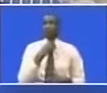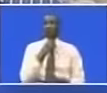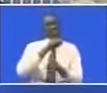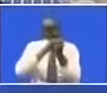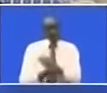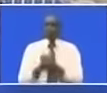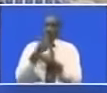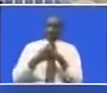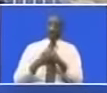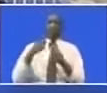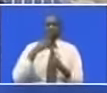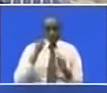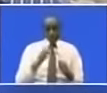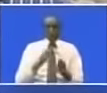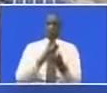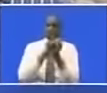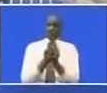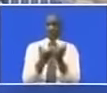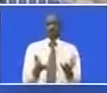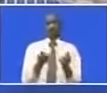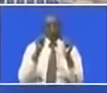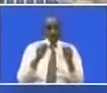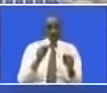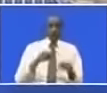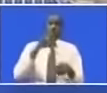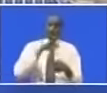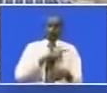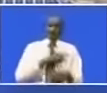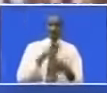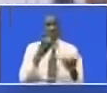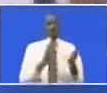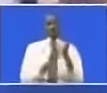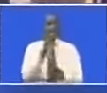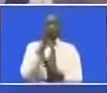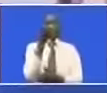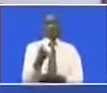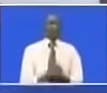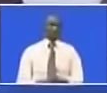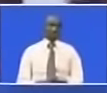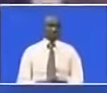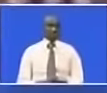nchi, tuweze kuenda katika mfumo, tutakaopata na sisi maendeleo.